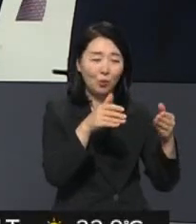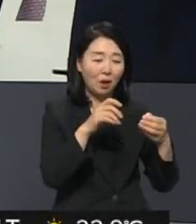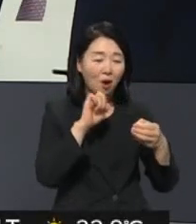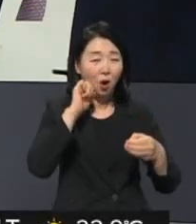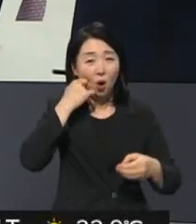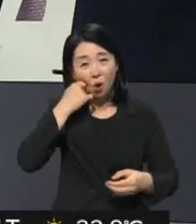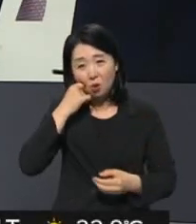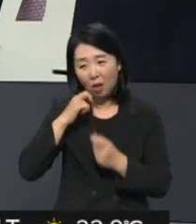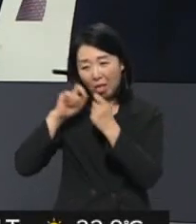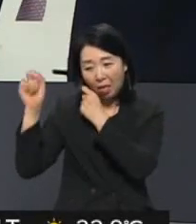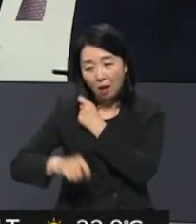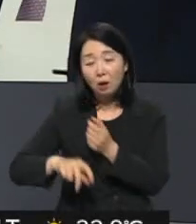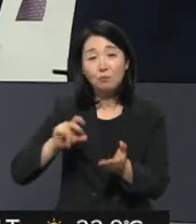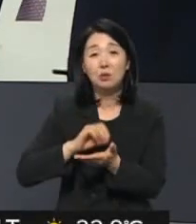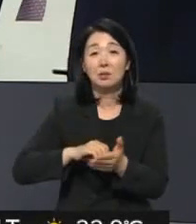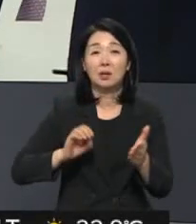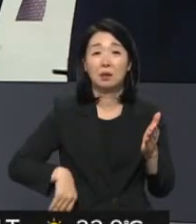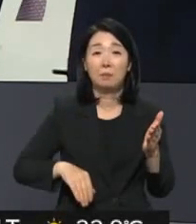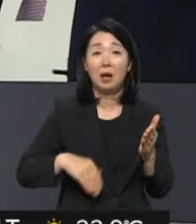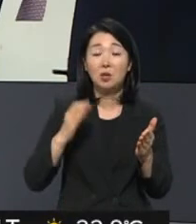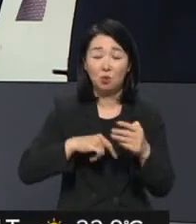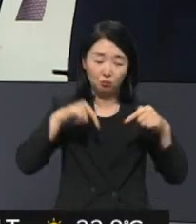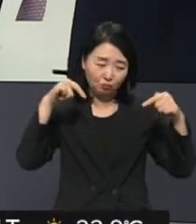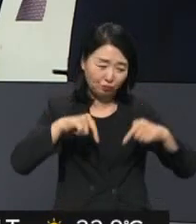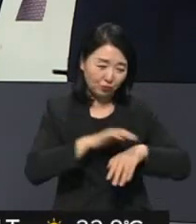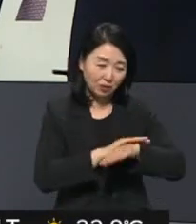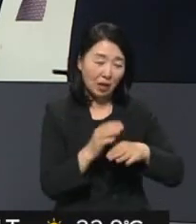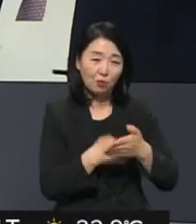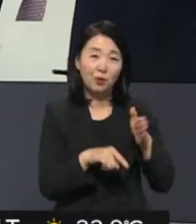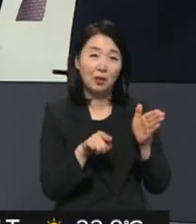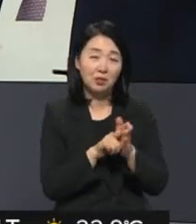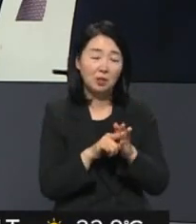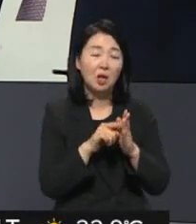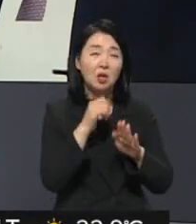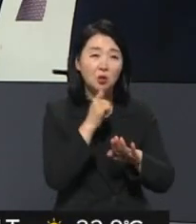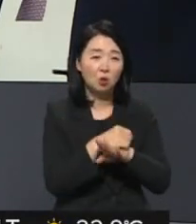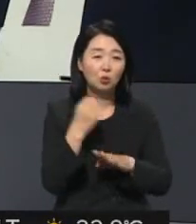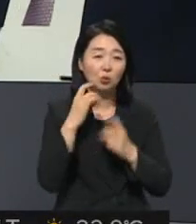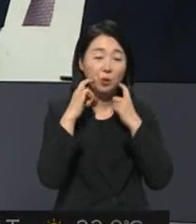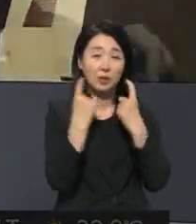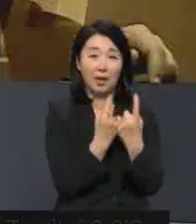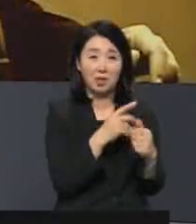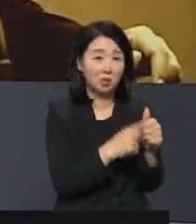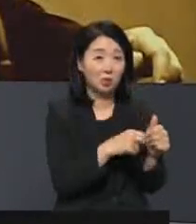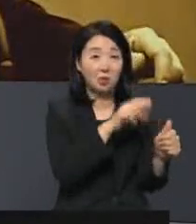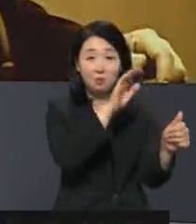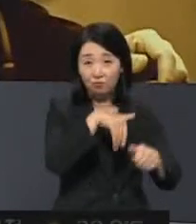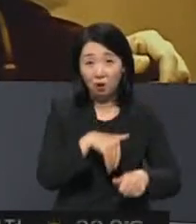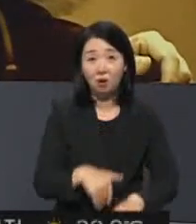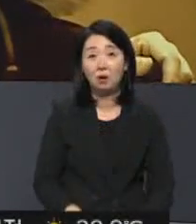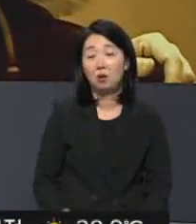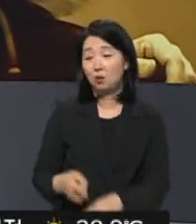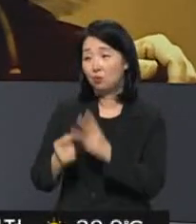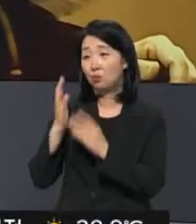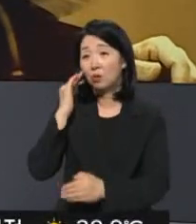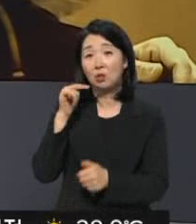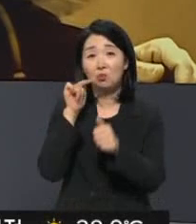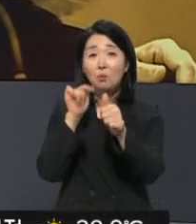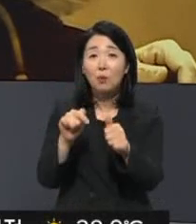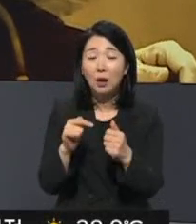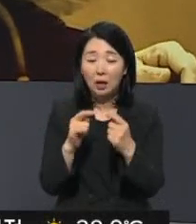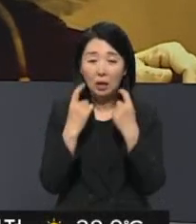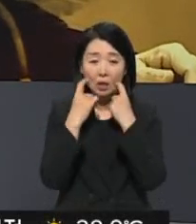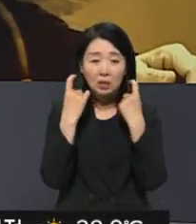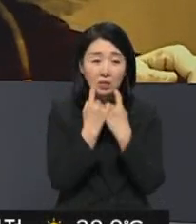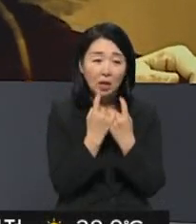대신에 논술 면접을 잘 보기 위한 사교육이 그 자리를 차지할 가능성도 높습니다. 그렇다면 윤 대통령 대통령이 지시했다는 사교육